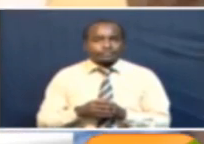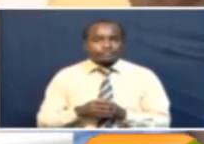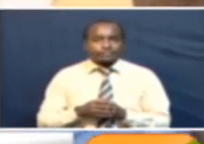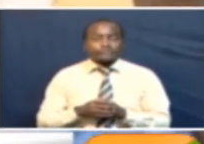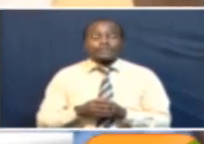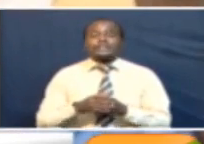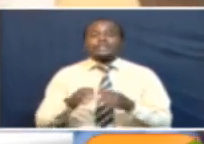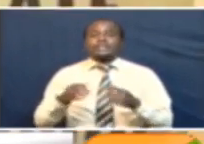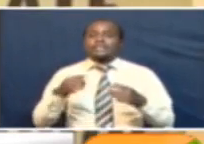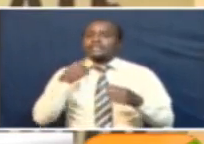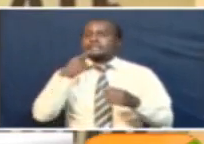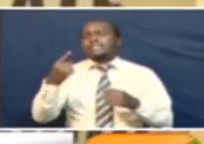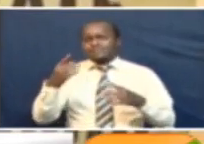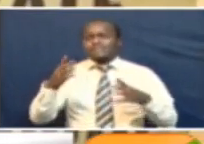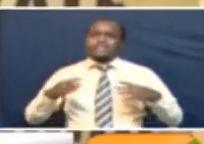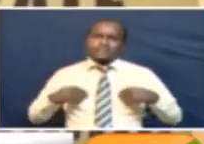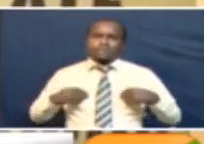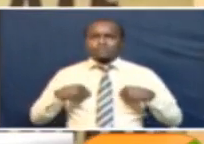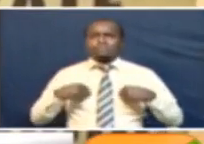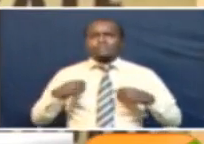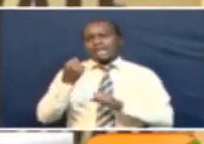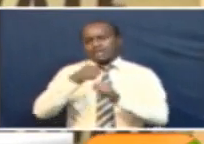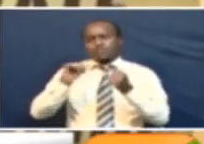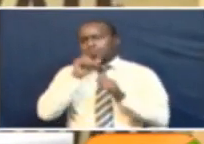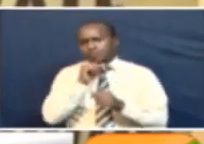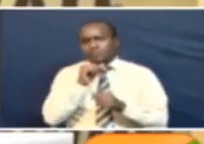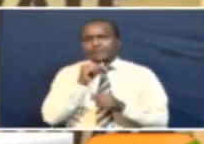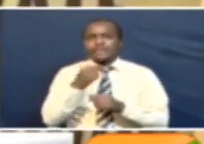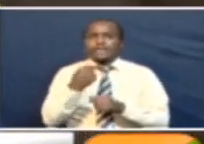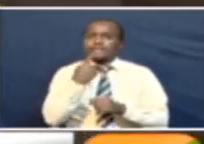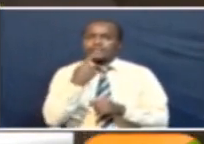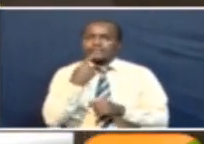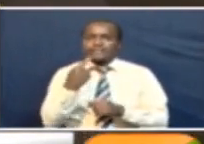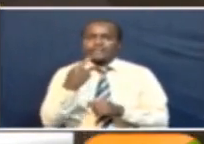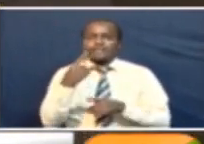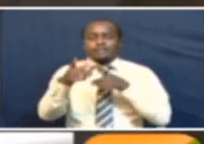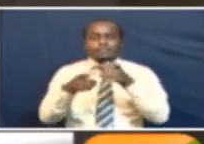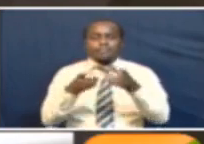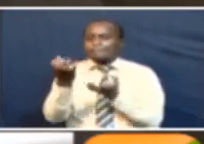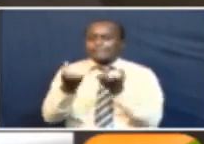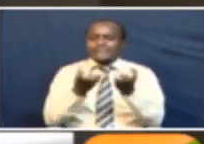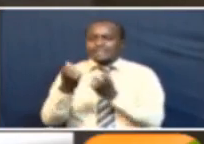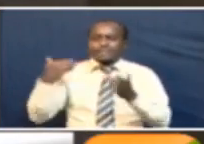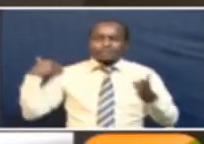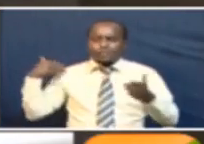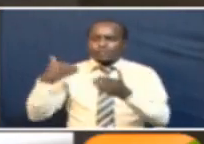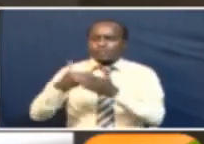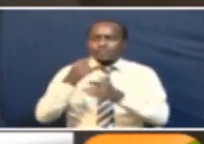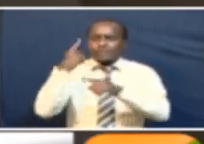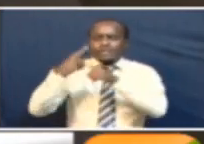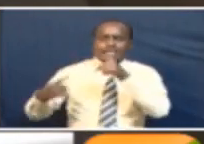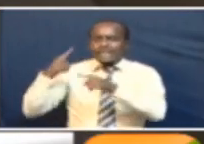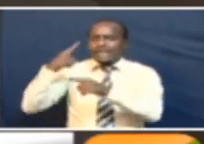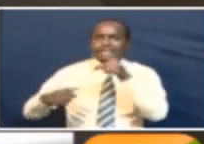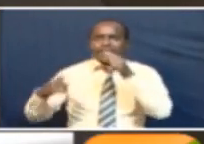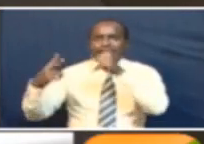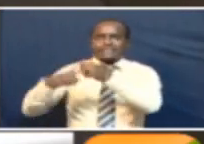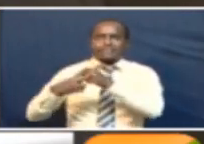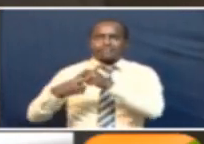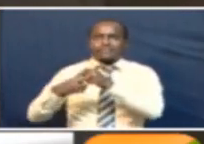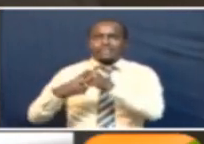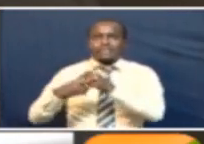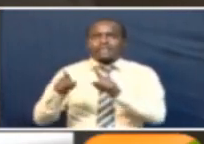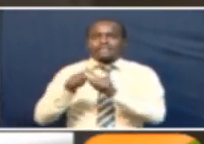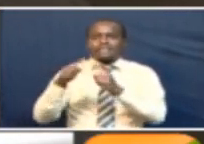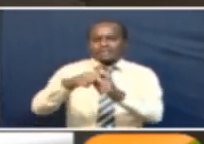Mshukiwa alikiri kosa hilo huku akirejelea kauli yake ya hapo jana kwamba amekuwa akiendesha shughuli hiyo kwa miaka 7 na kwamba kuchinja paka